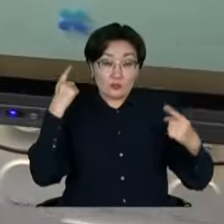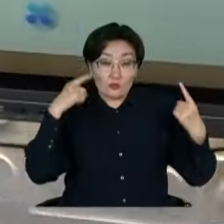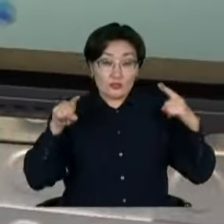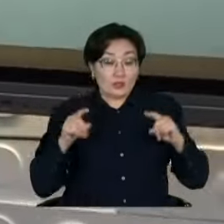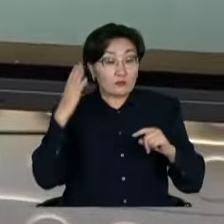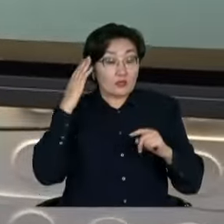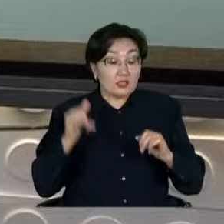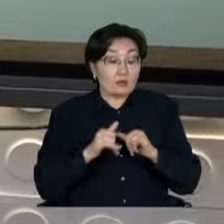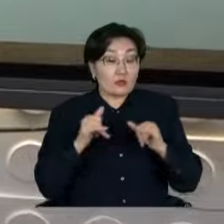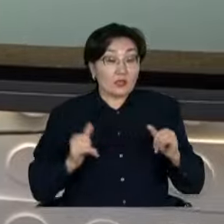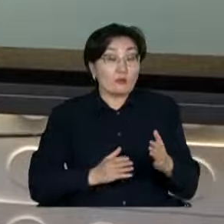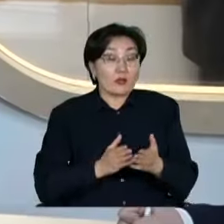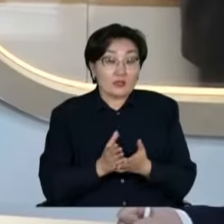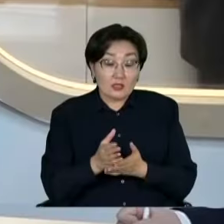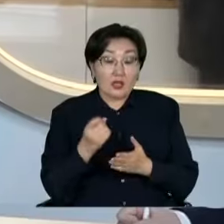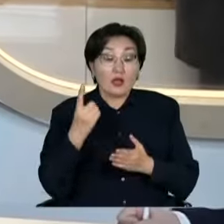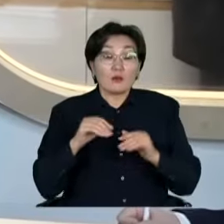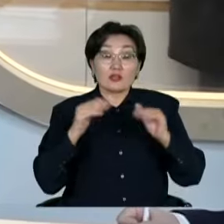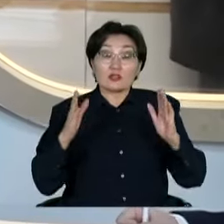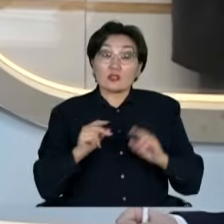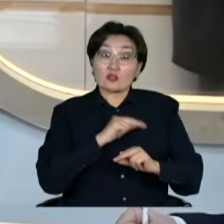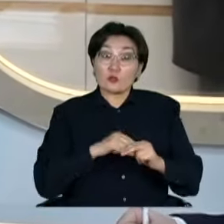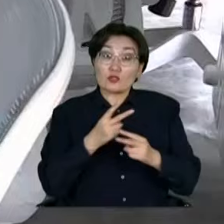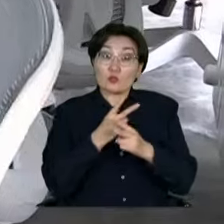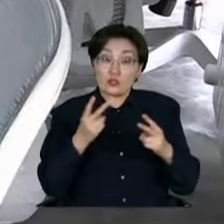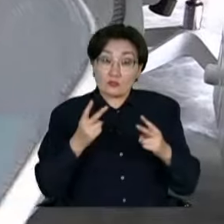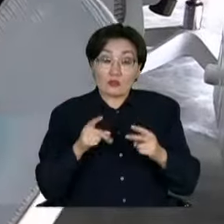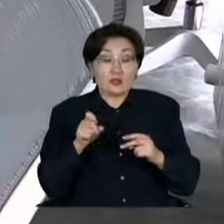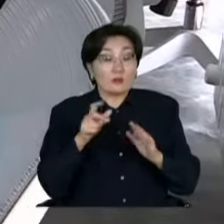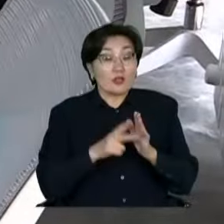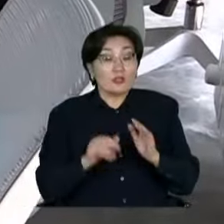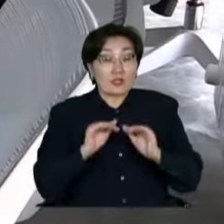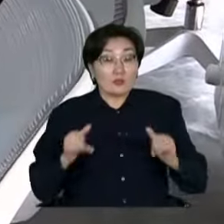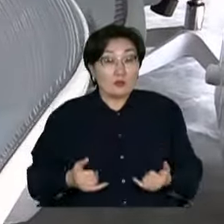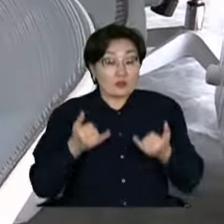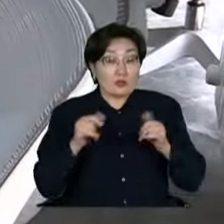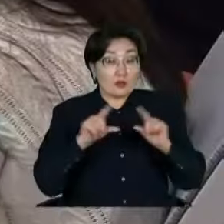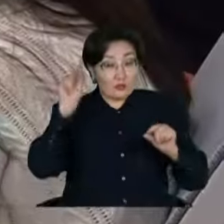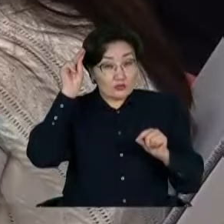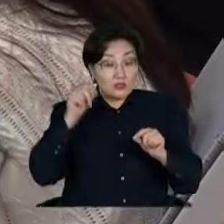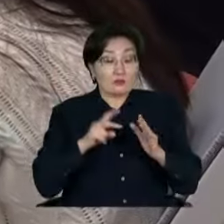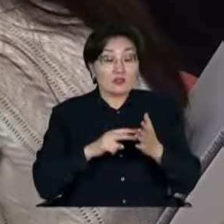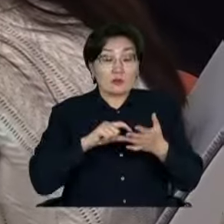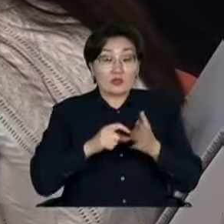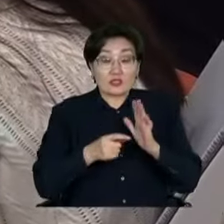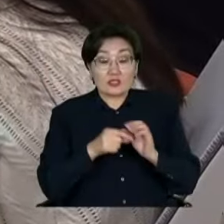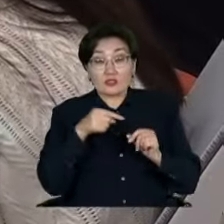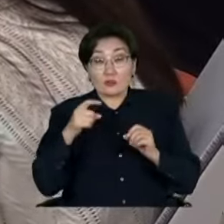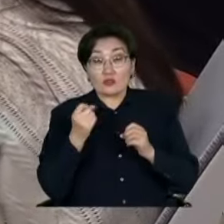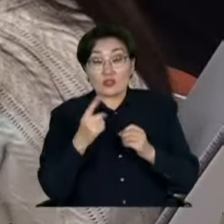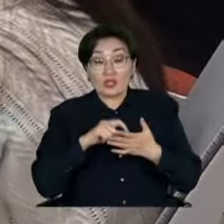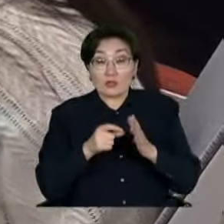шығармашылық қабілетін дамытуға бағытталған тағы бір нысанның жұмысымен танысты. 180 балаға арналған мектепте 7-ші сынып пен 11-ші